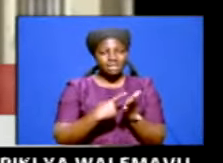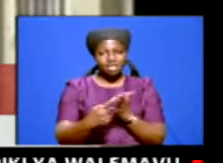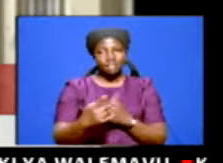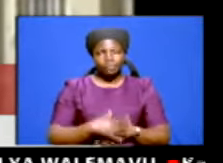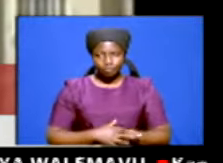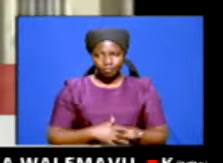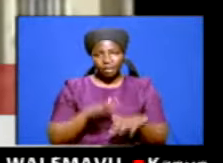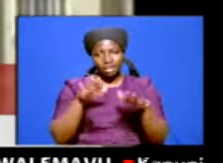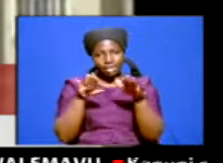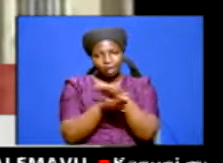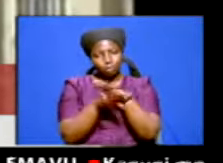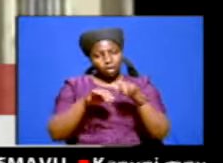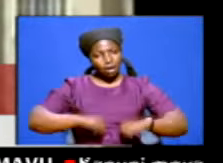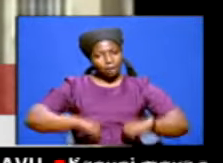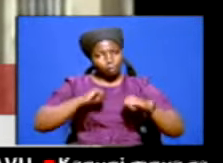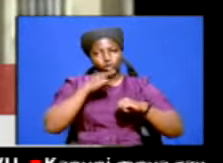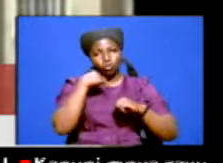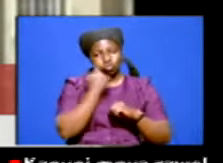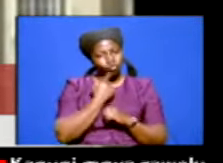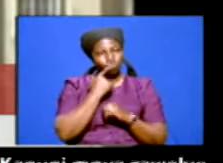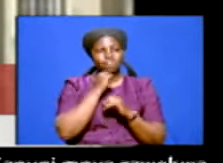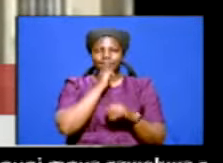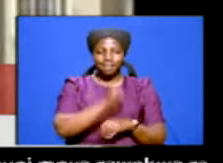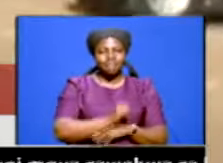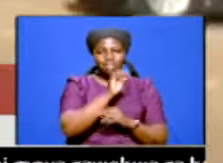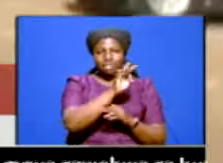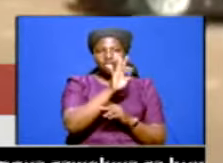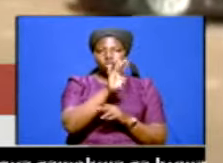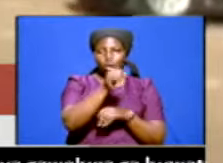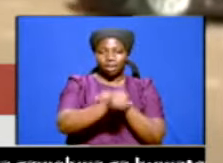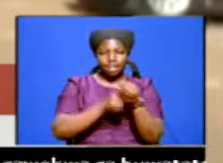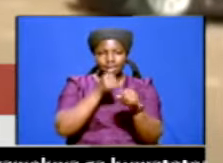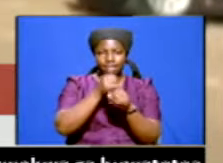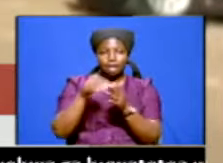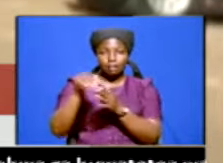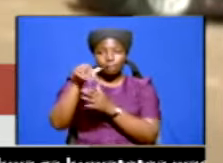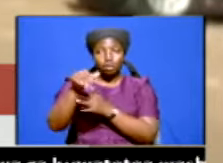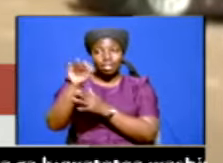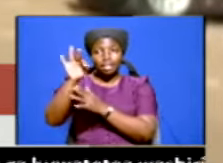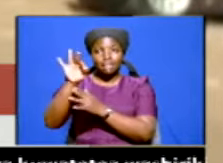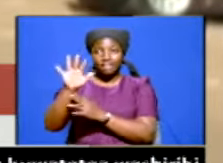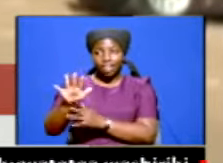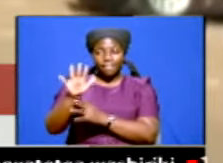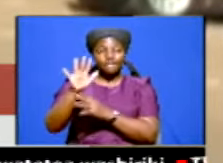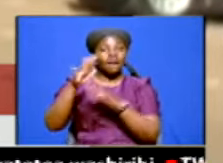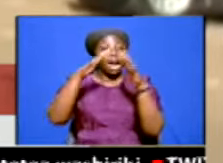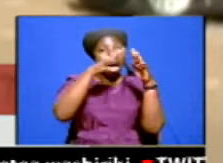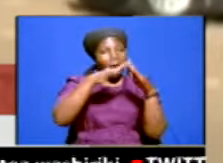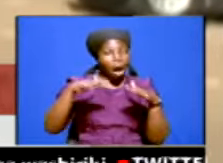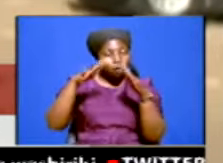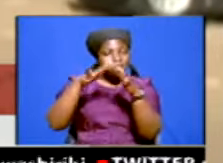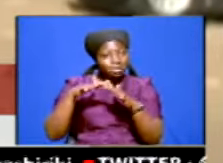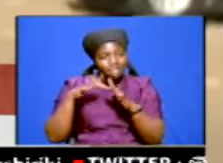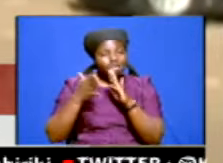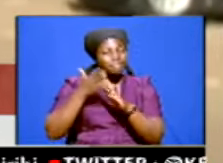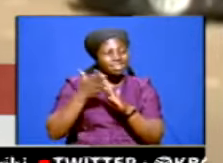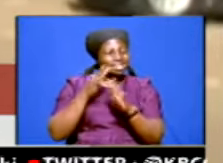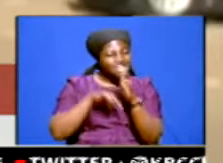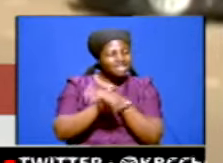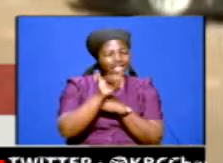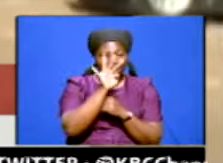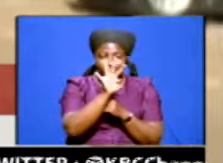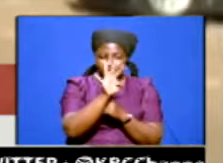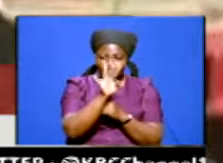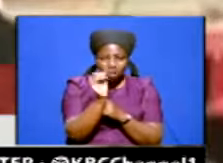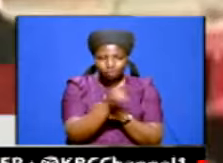mkurugenzi aliye na umri wa miaka 34 alinunua nyumba 35 papo hapo katika miezi minne kabla ya Septemba